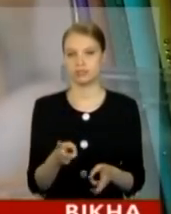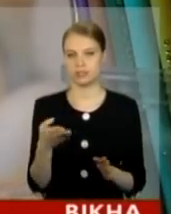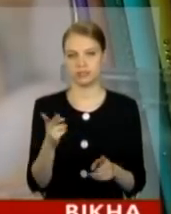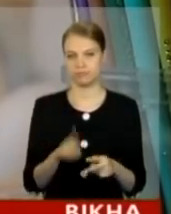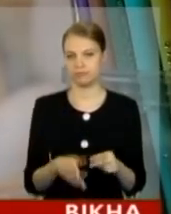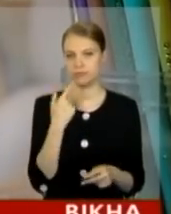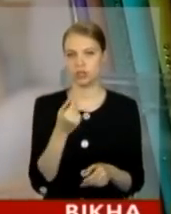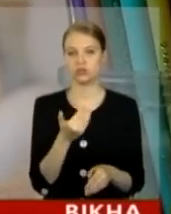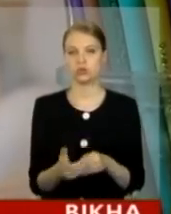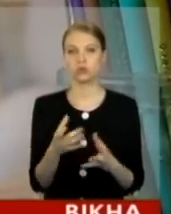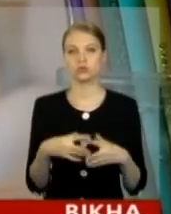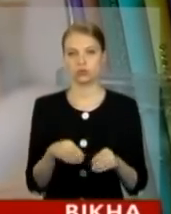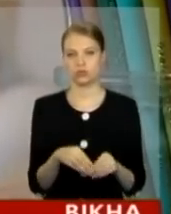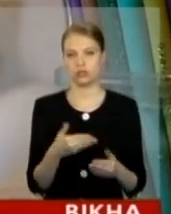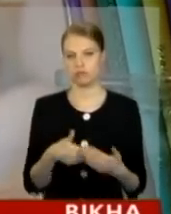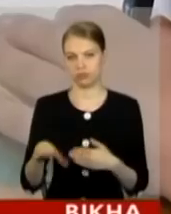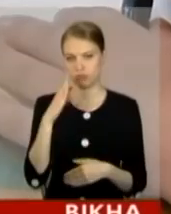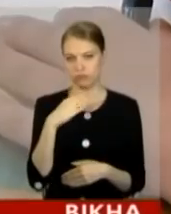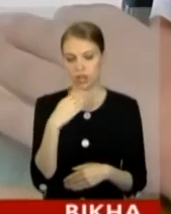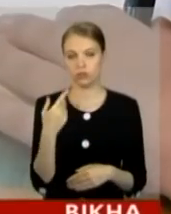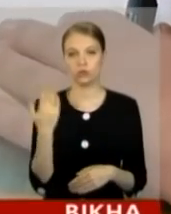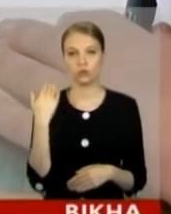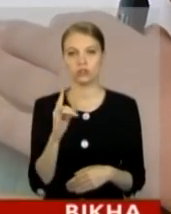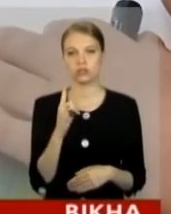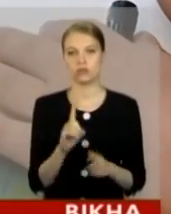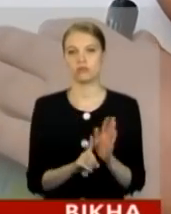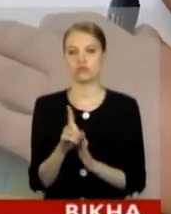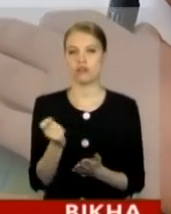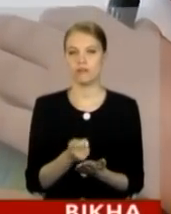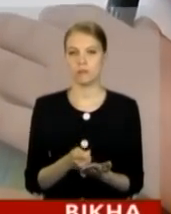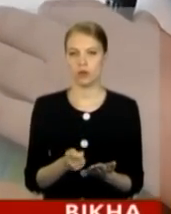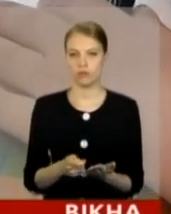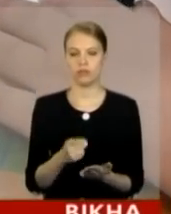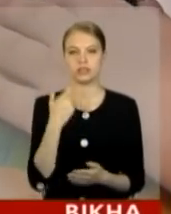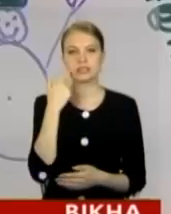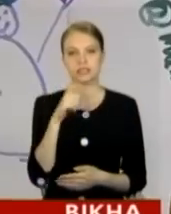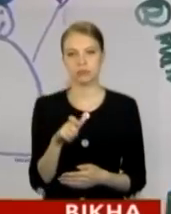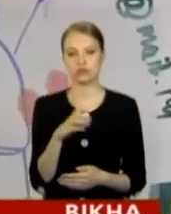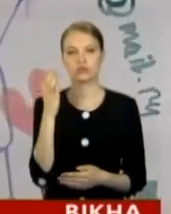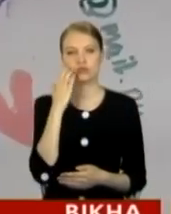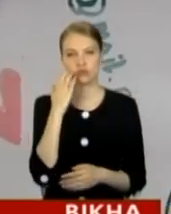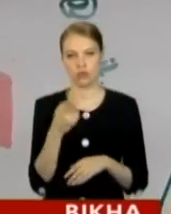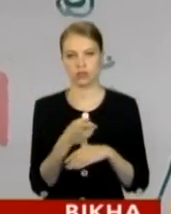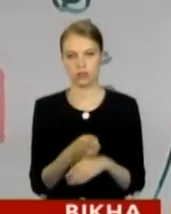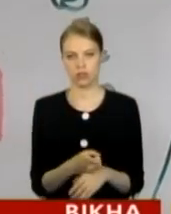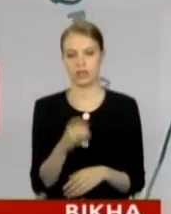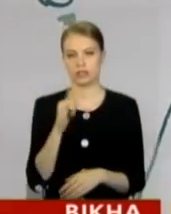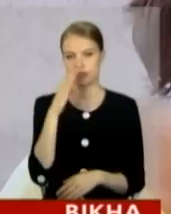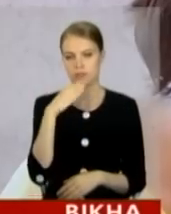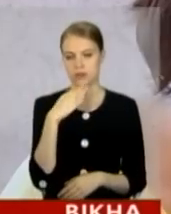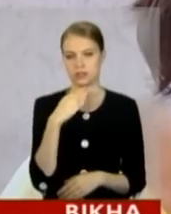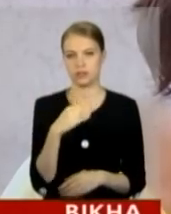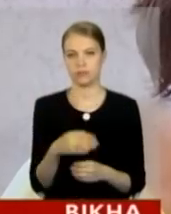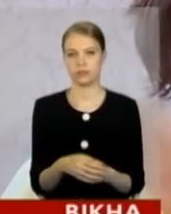скінчилися. Згодом з родини пішов тато. Тоді Тимур почав малювати, здебільшого чорні танки та батька.